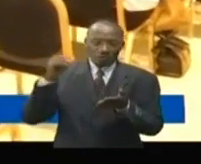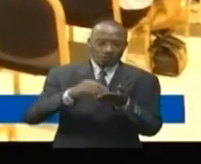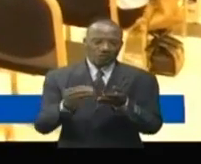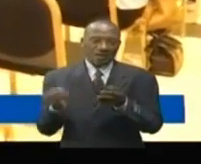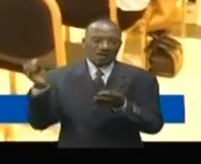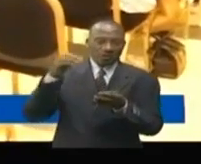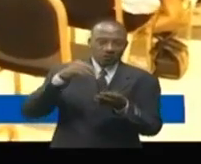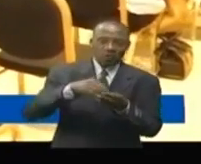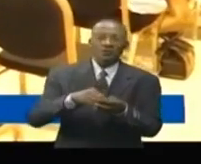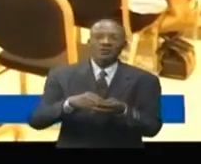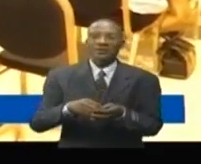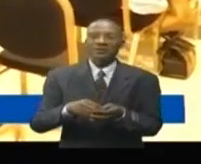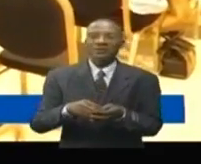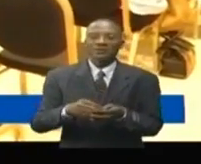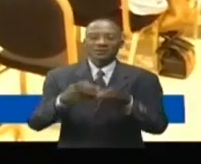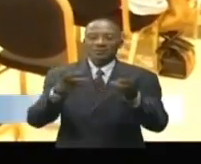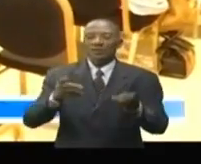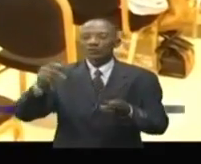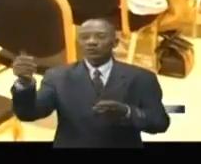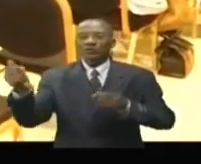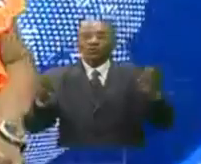où il y a manque criant d'originalité.